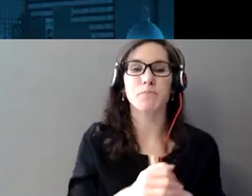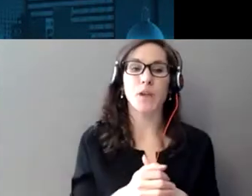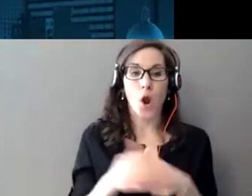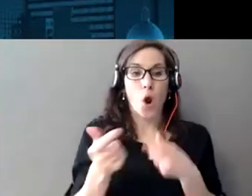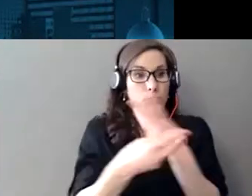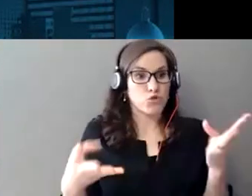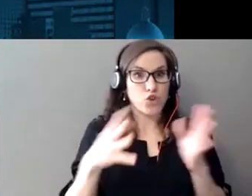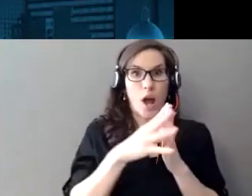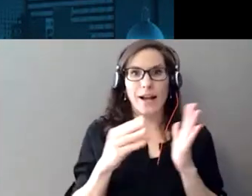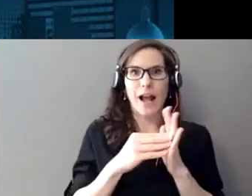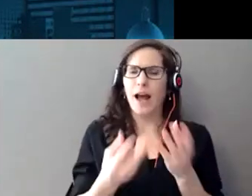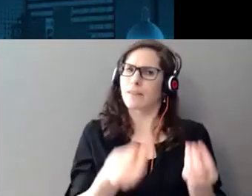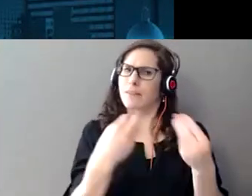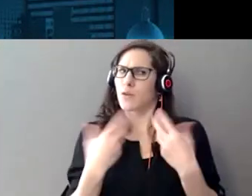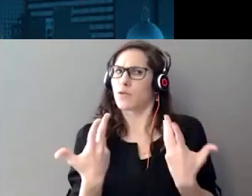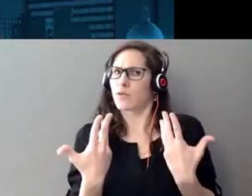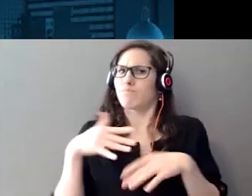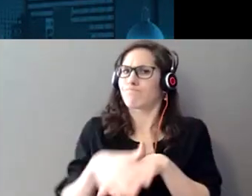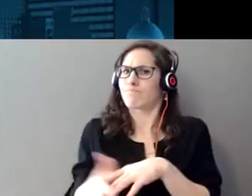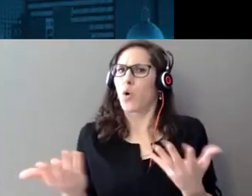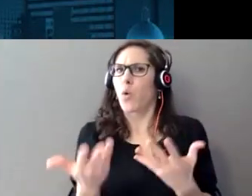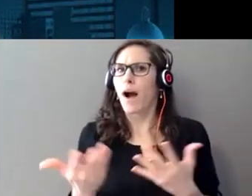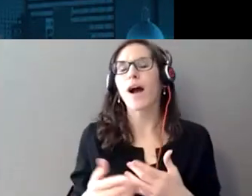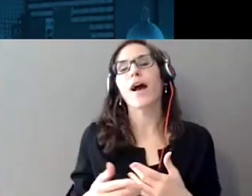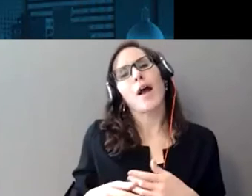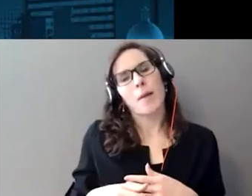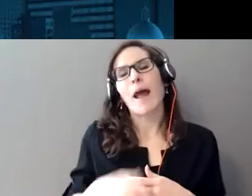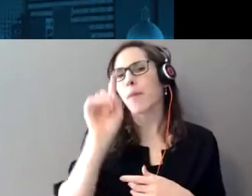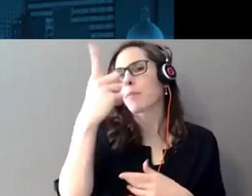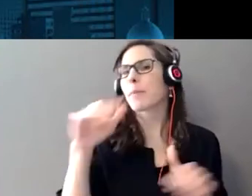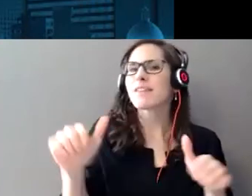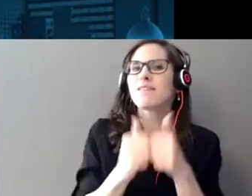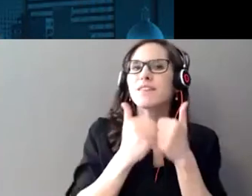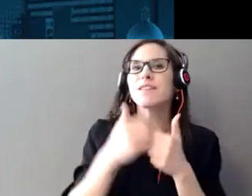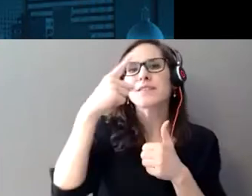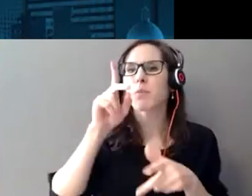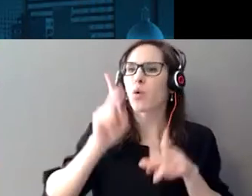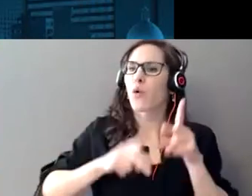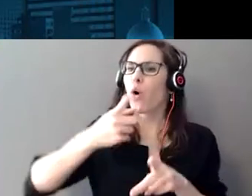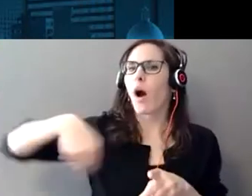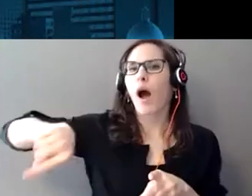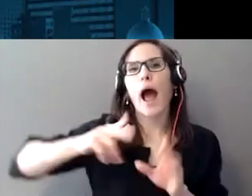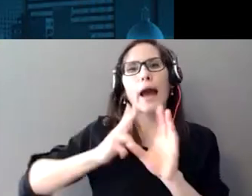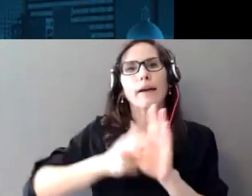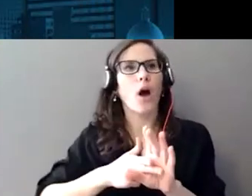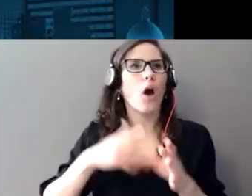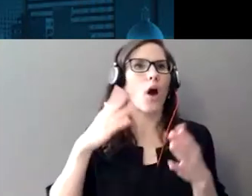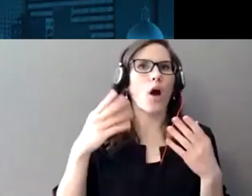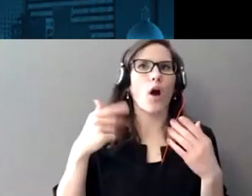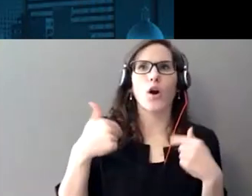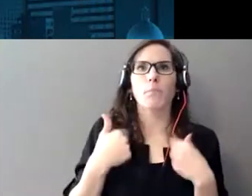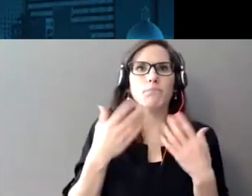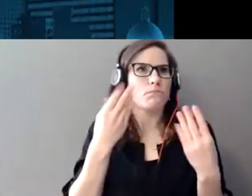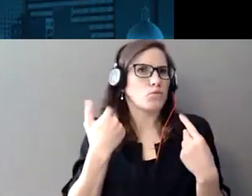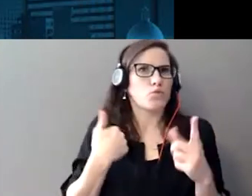il y a plusieurs défis évidemment le premier c'est pour les acteurs de se situer parmi ces cadres donc ça peut donner un petit peu le